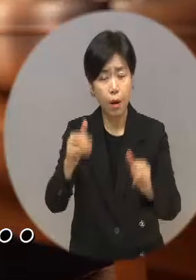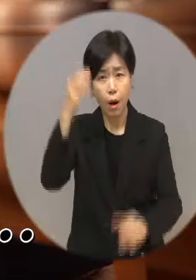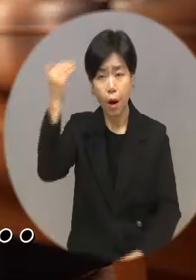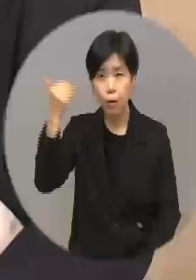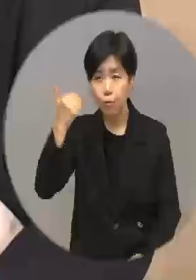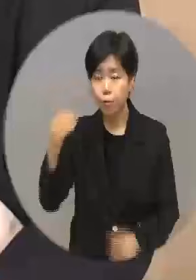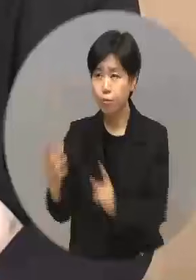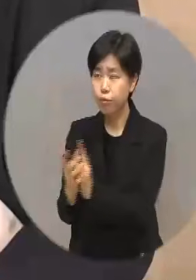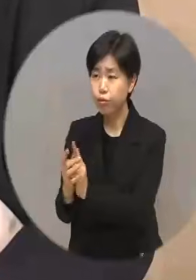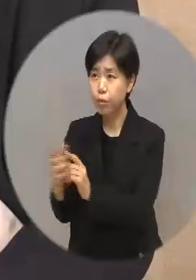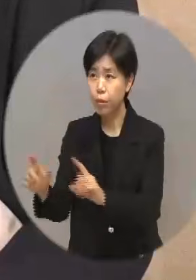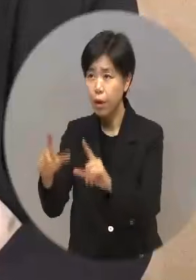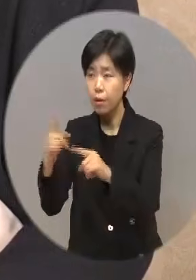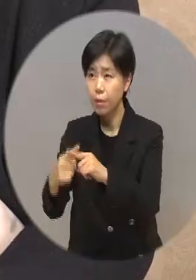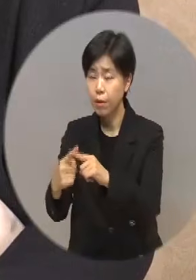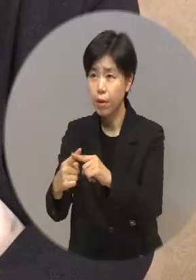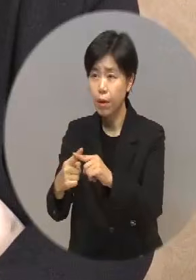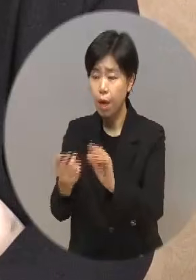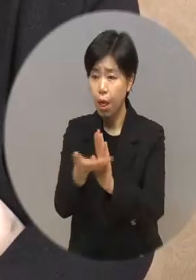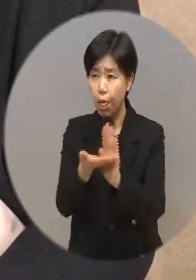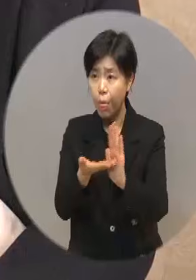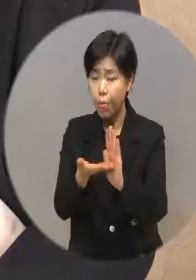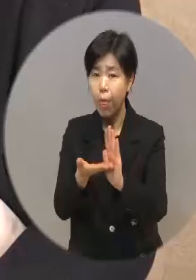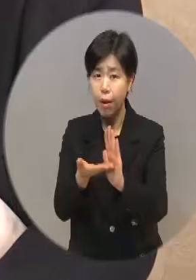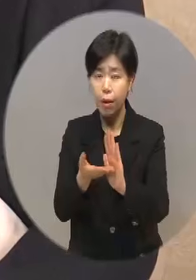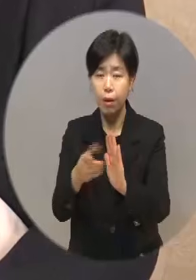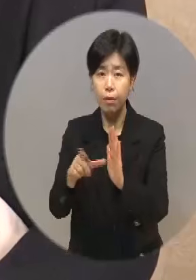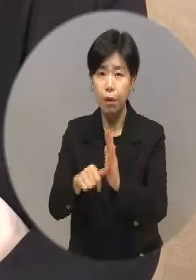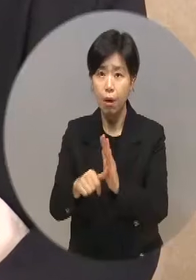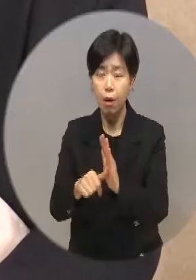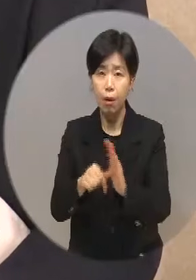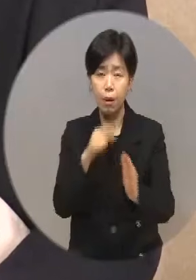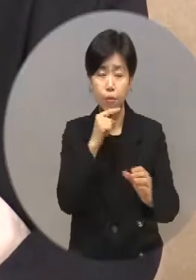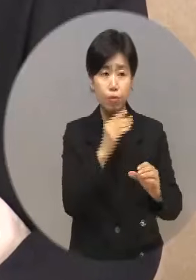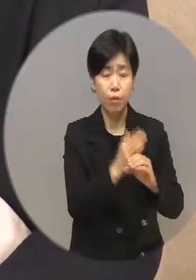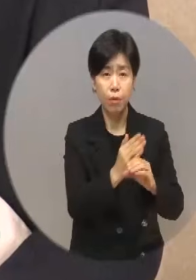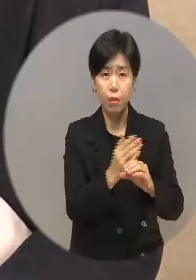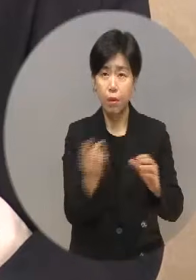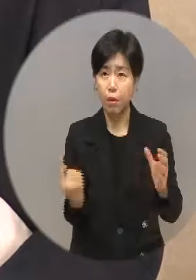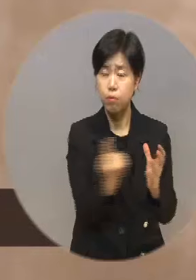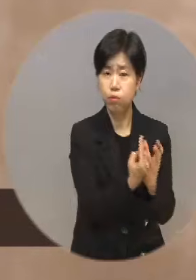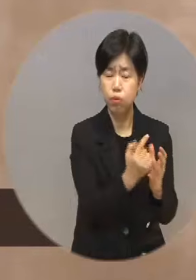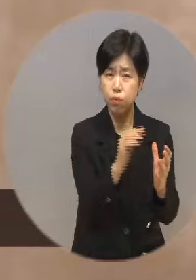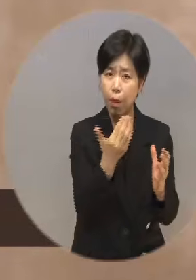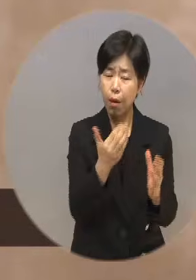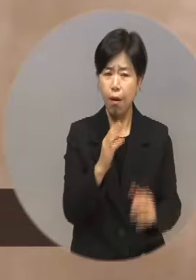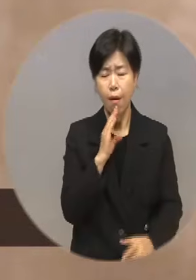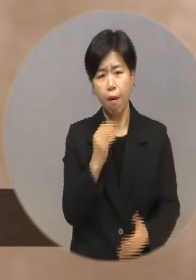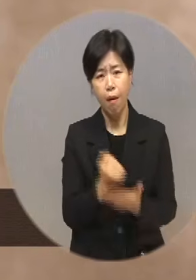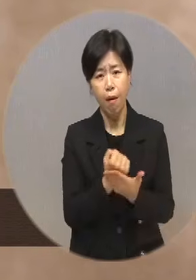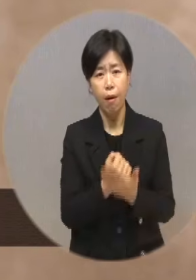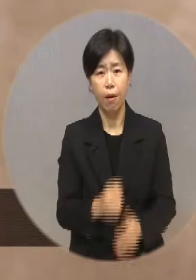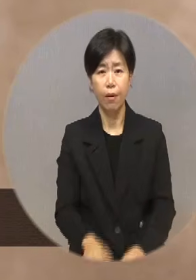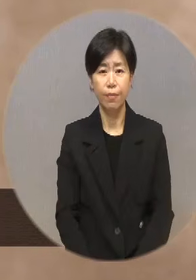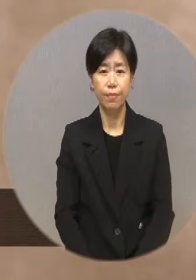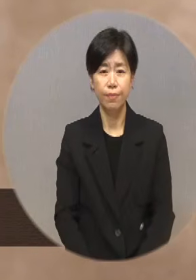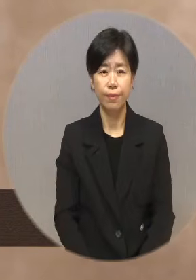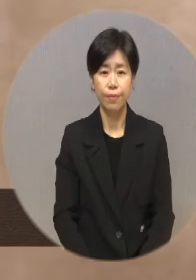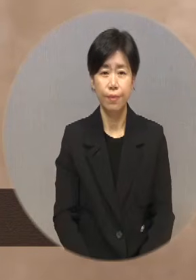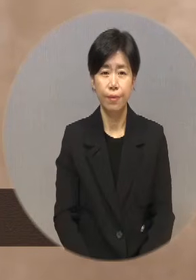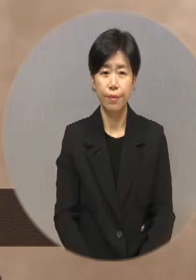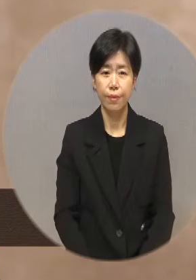컸었죠. 그때 당시에 남북 관계는 사실은 상징이었긴 했거든요. 개성이라고 하는 도시가 초코파이라던가 아니면